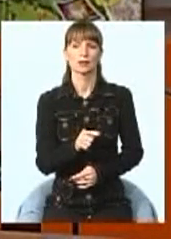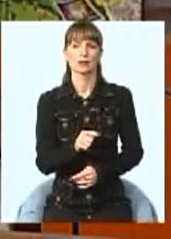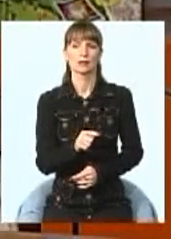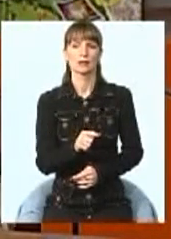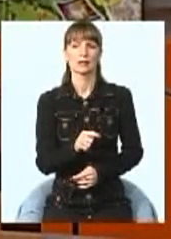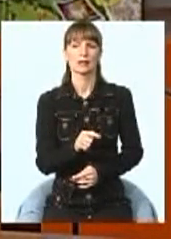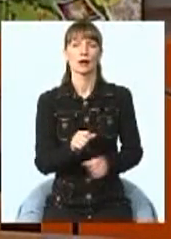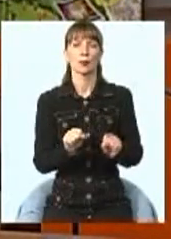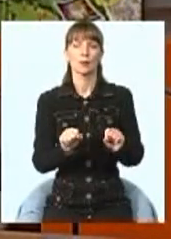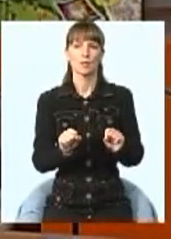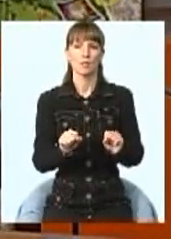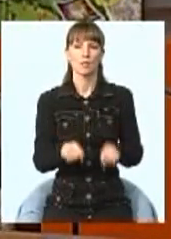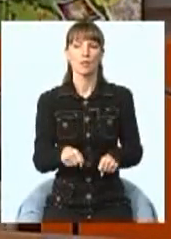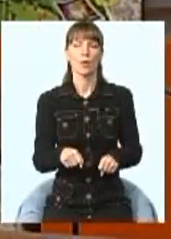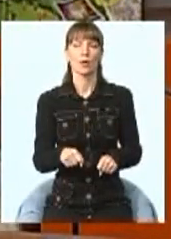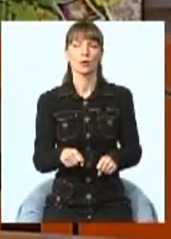можуть всі